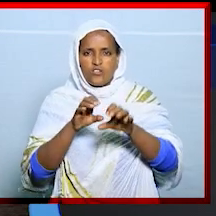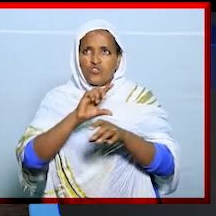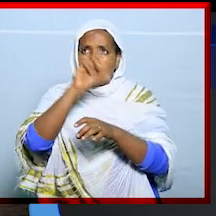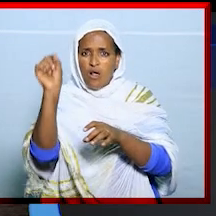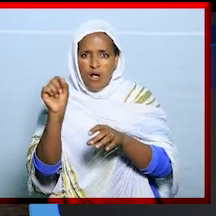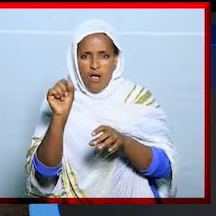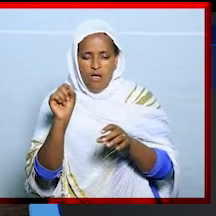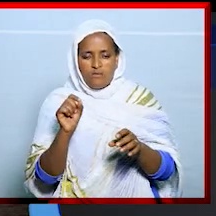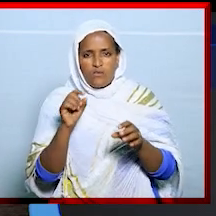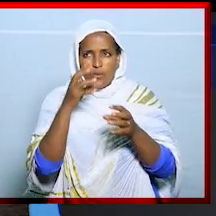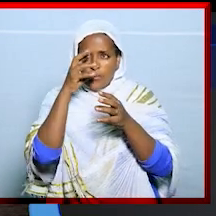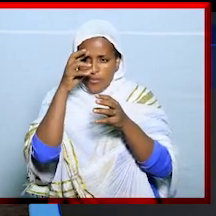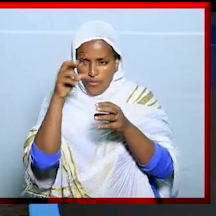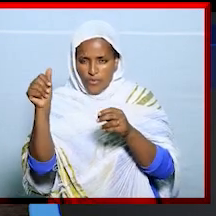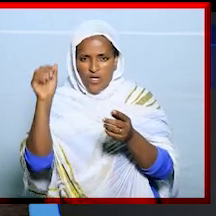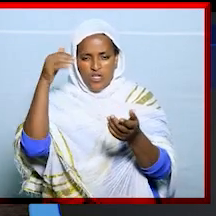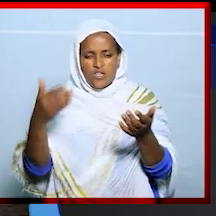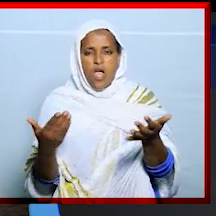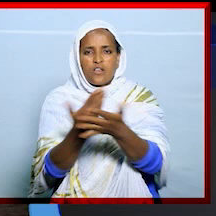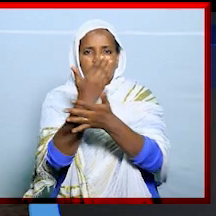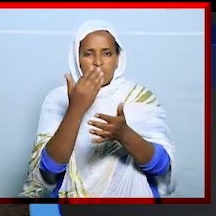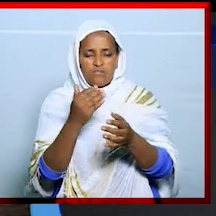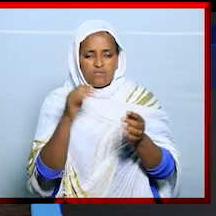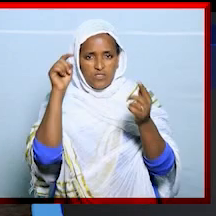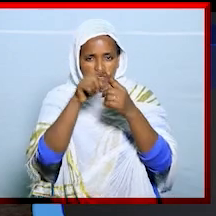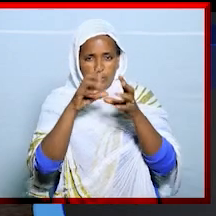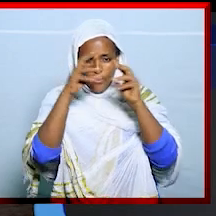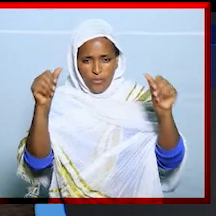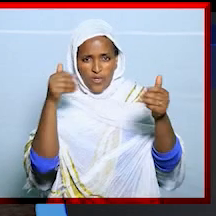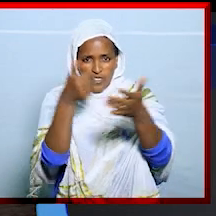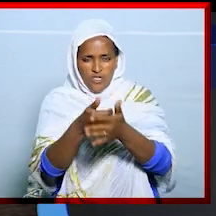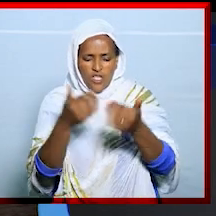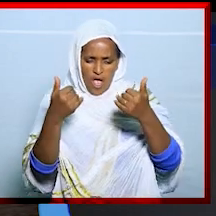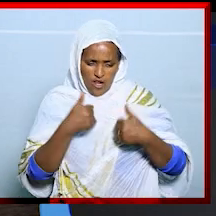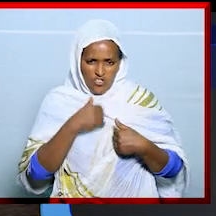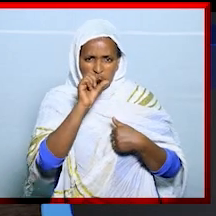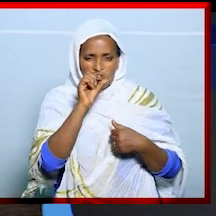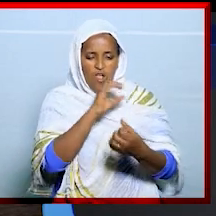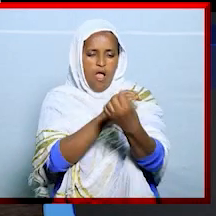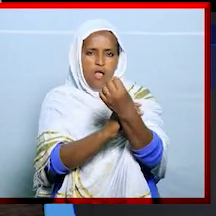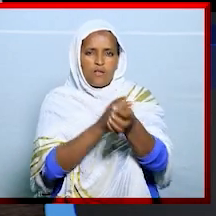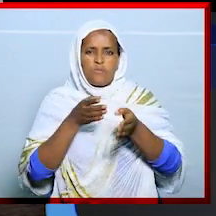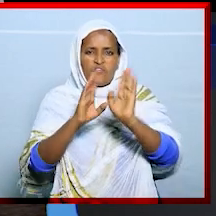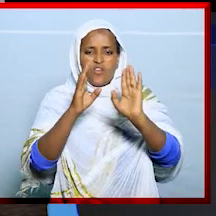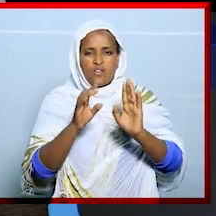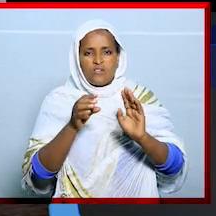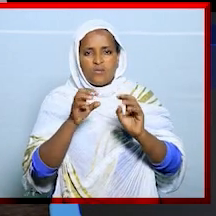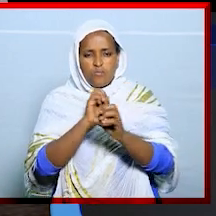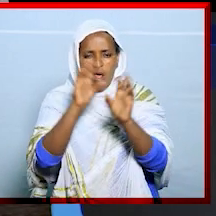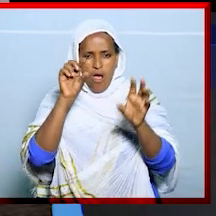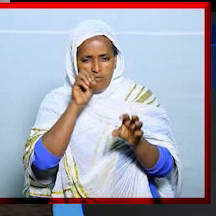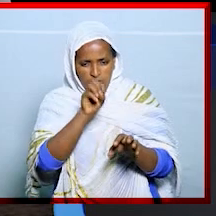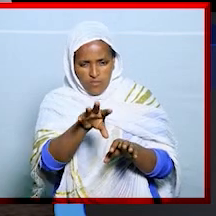እንኳን ቢሆን ጨርሶ እንደ አዲስ ለመበከር ስትሄድና እስክትጠፋ ድረስ ያለቻትን